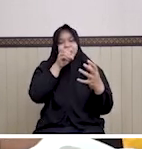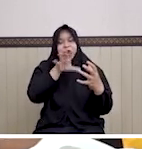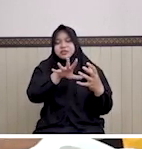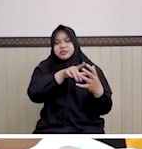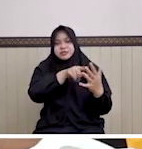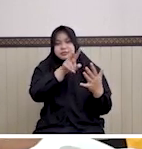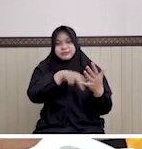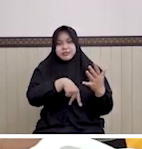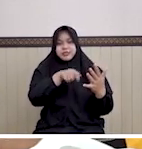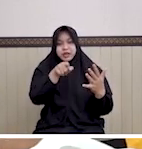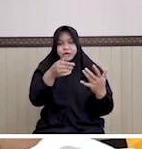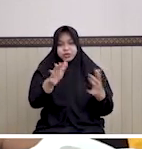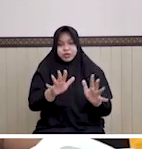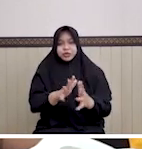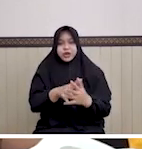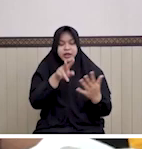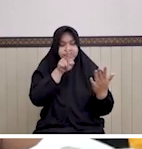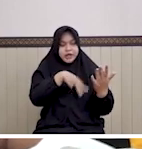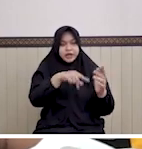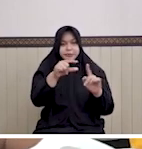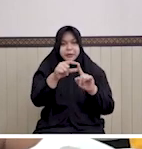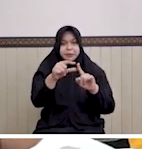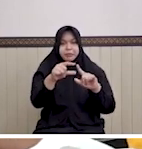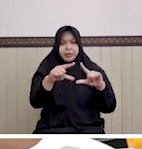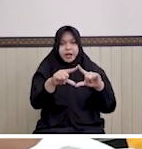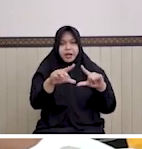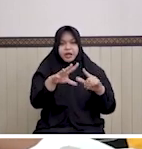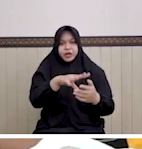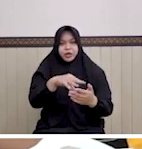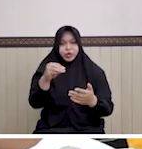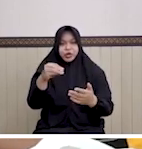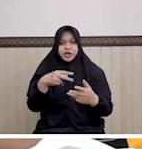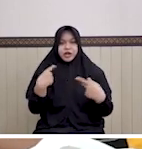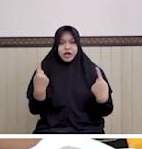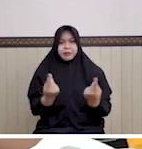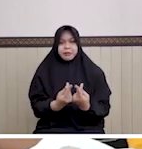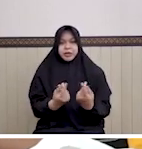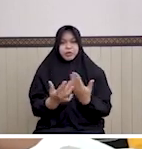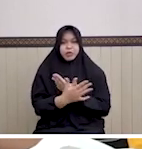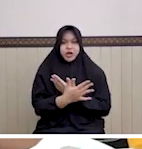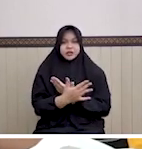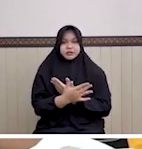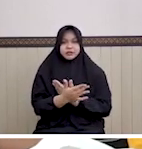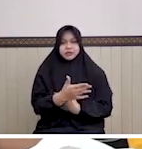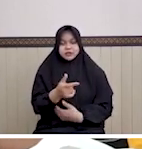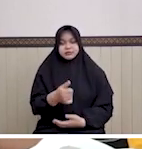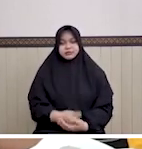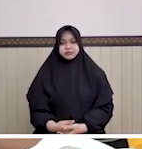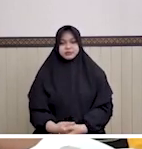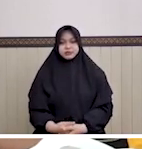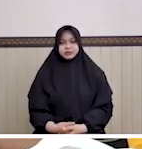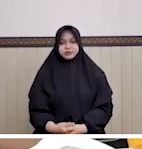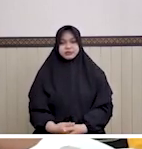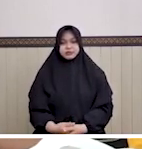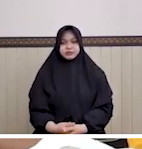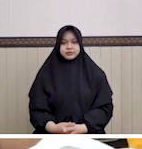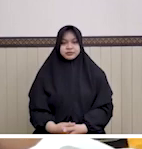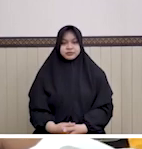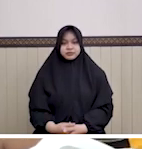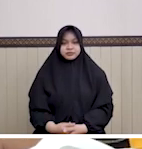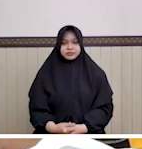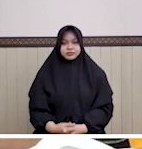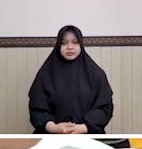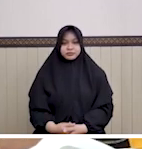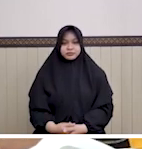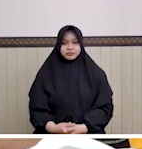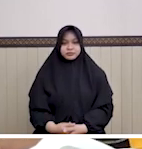kalau jalan sudah hampir Saudi BPA di unit kami beautiful Kidul yang pada saat itu yang yang biasa untuk sidang